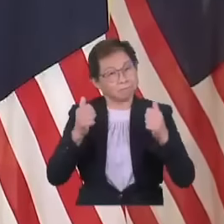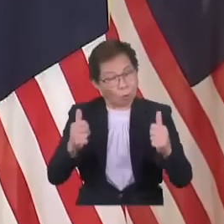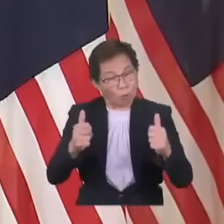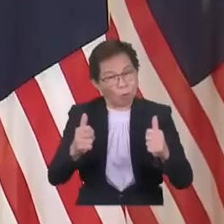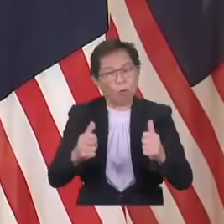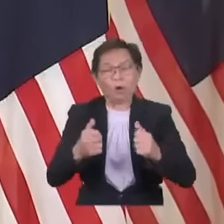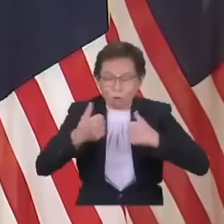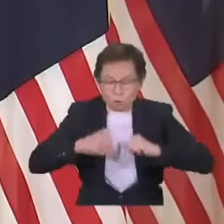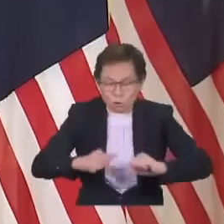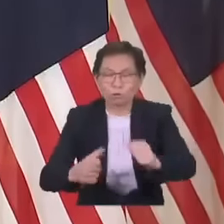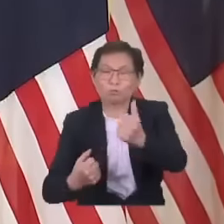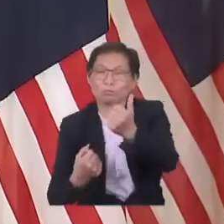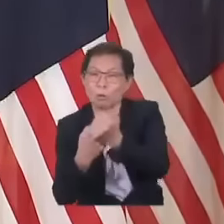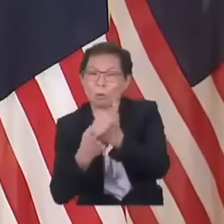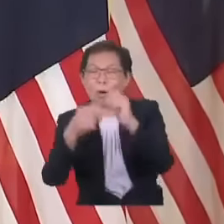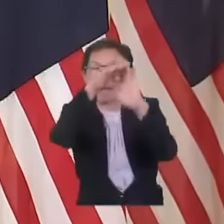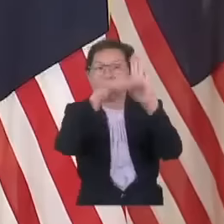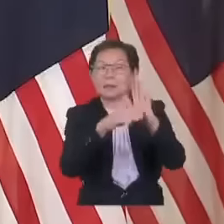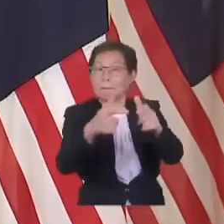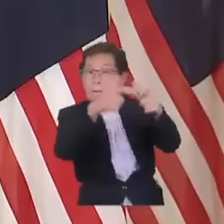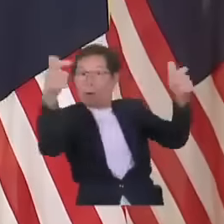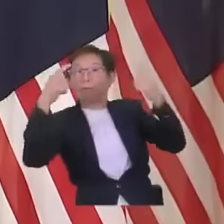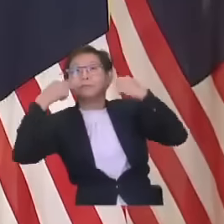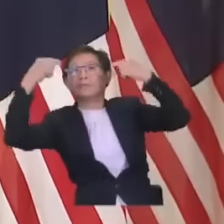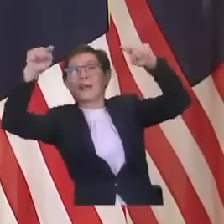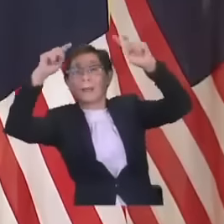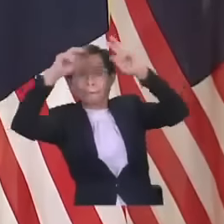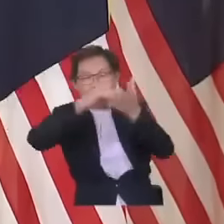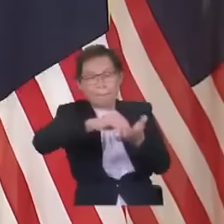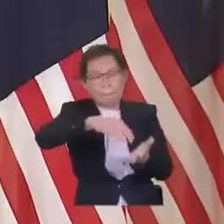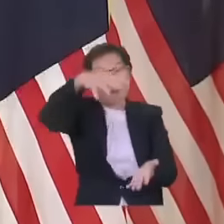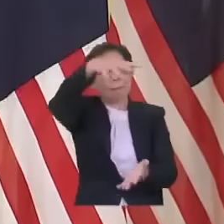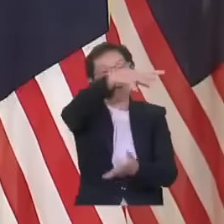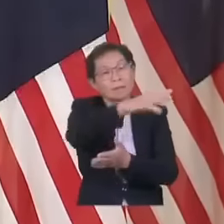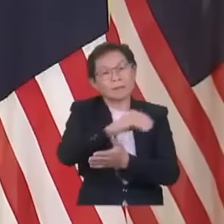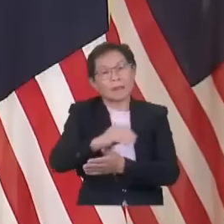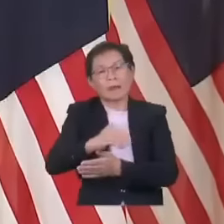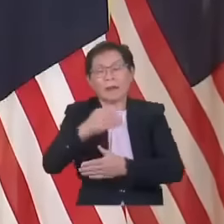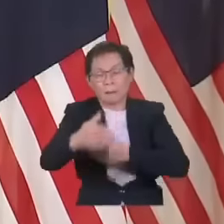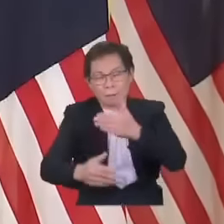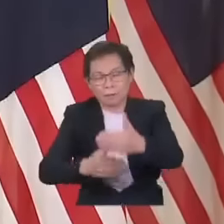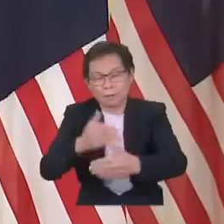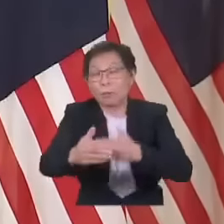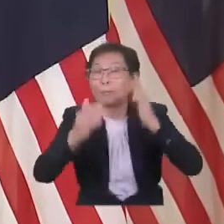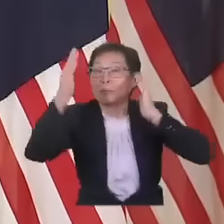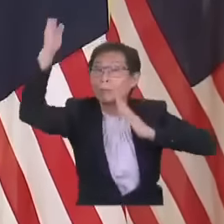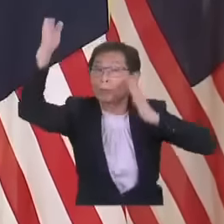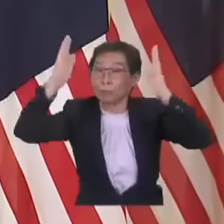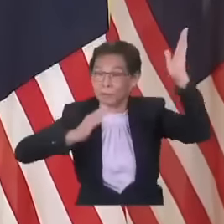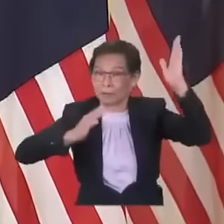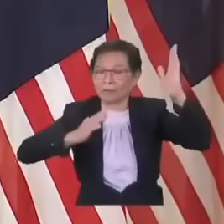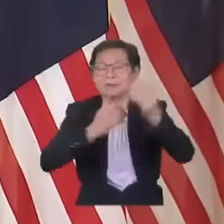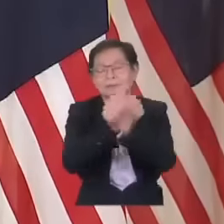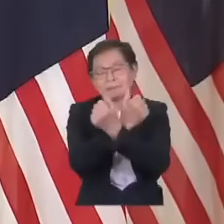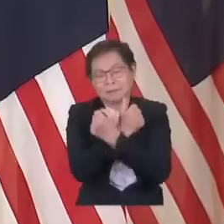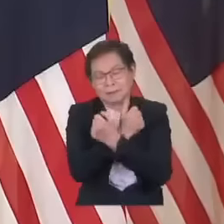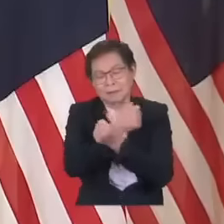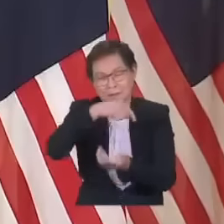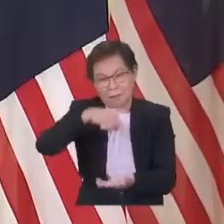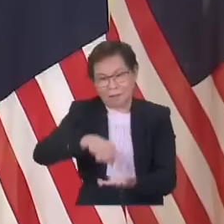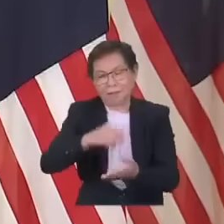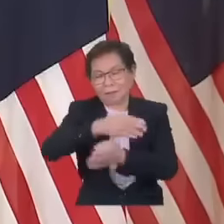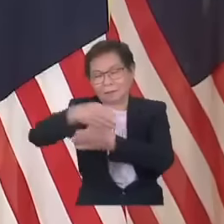agenda besar pencapaian kemakmuran serta kemajuan Malaysia yang tercinta Ini